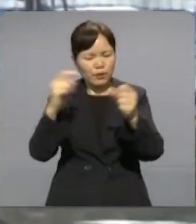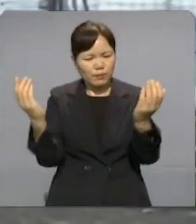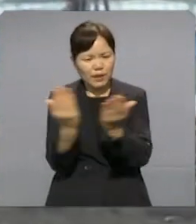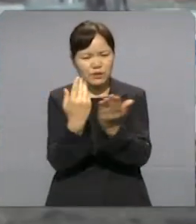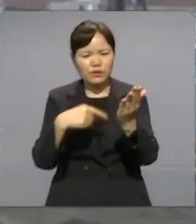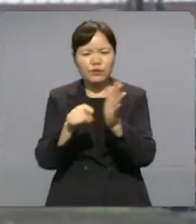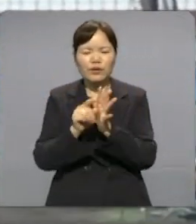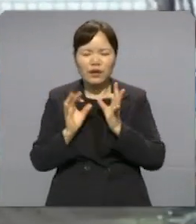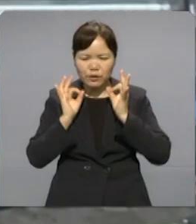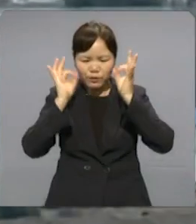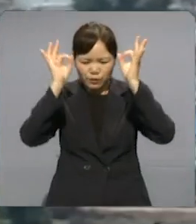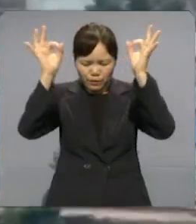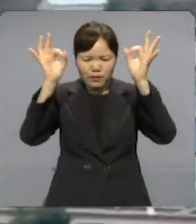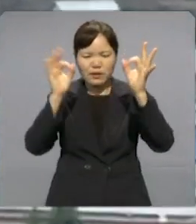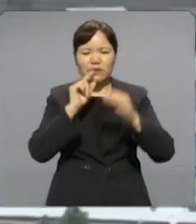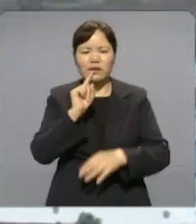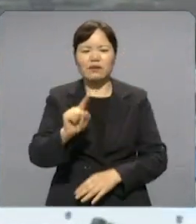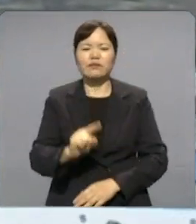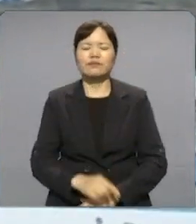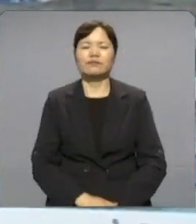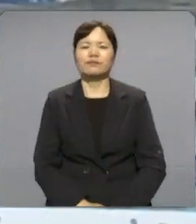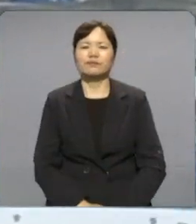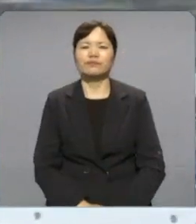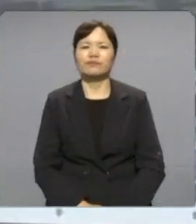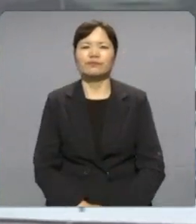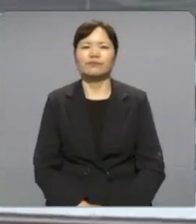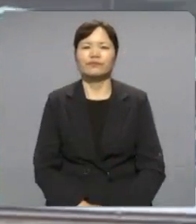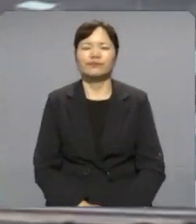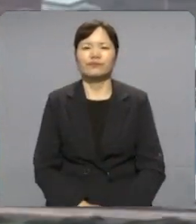최대한 노력하겠다고 말했습니다.